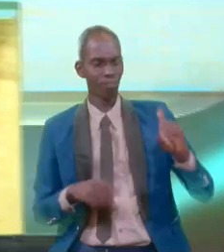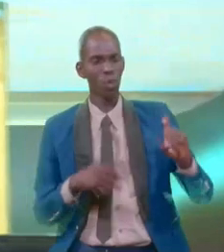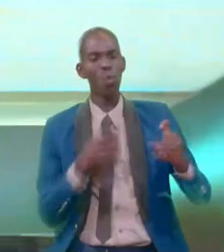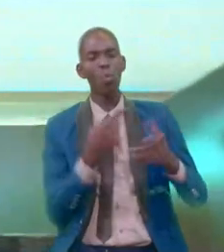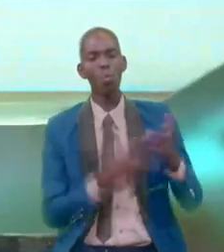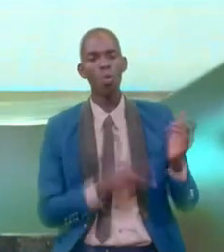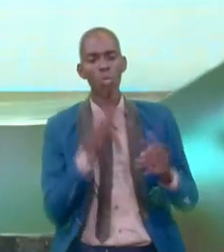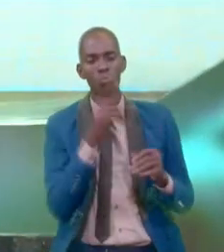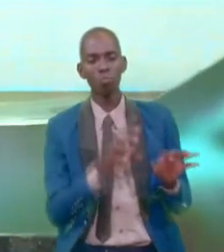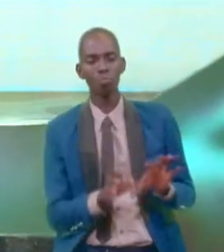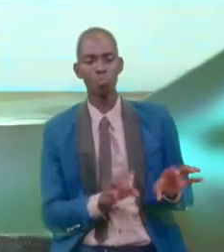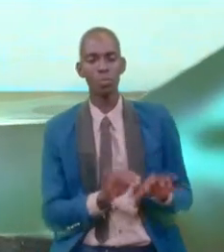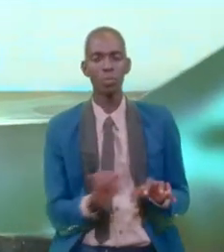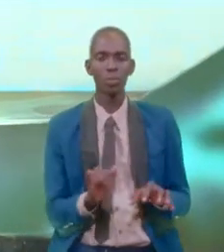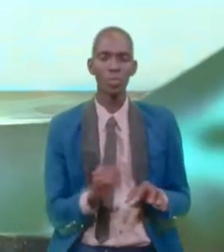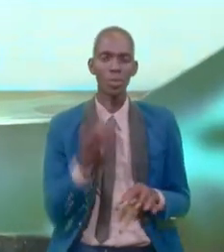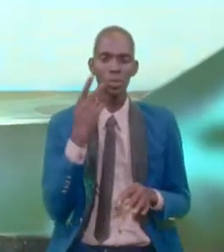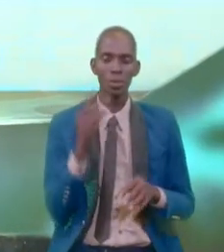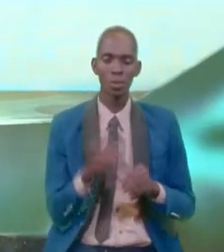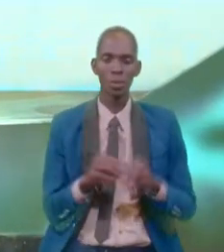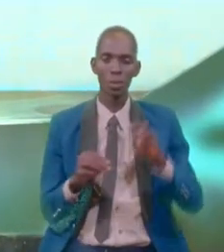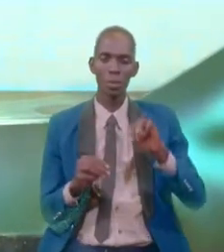Marc au chapitre 4.